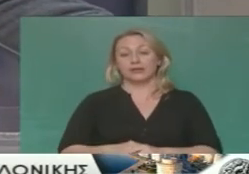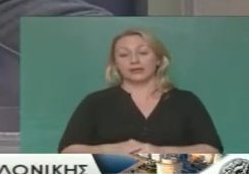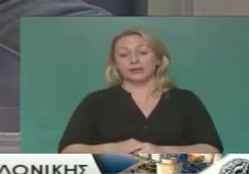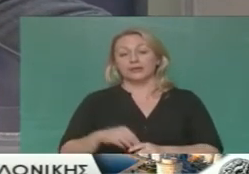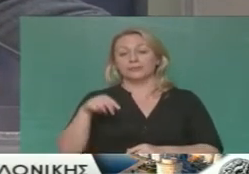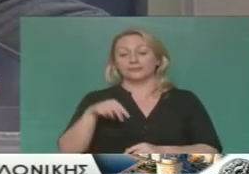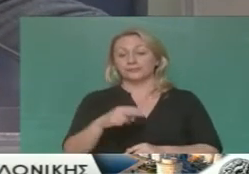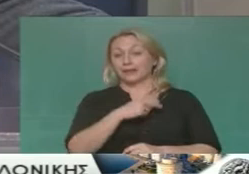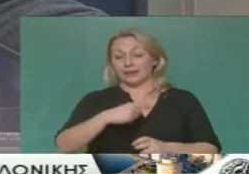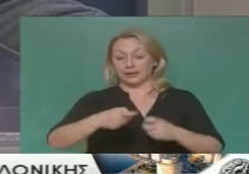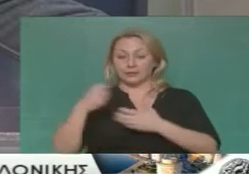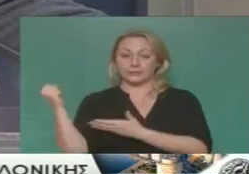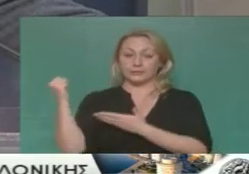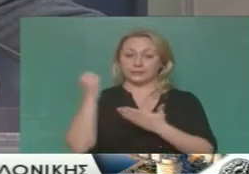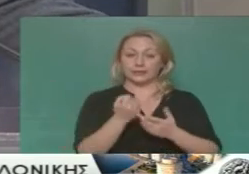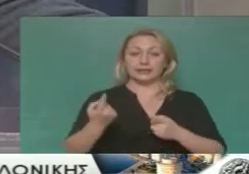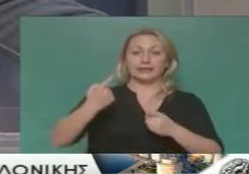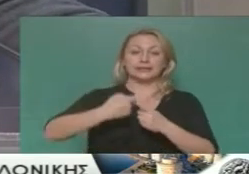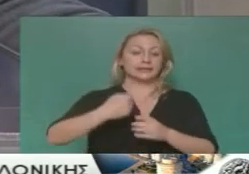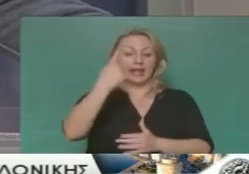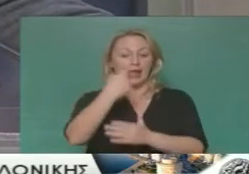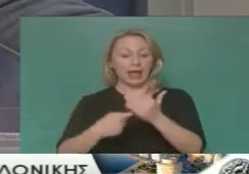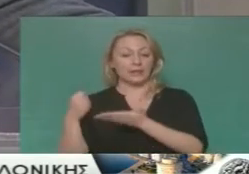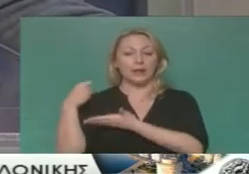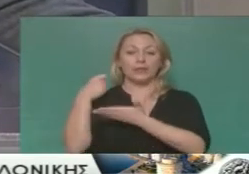Εκτός την επιδότηση του εισιτηρίου επιδοτούσαν και τα ελλείμματα.